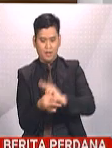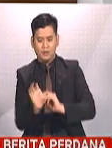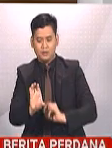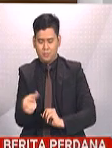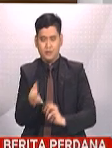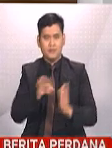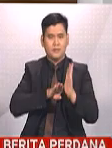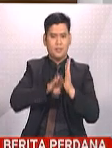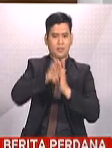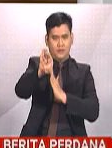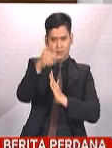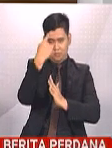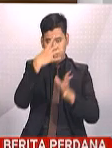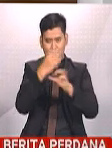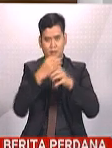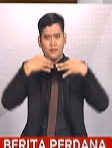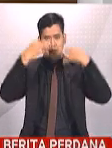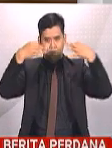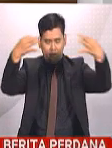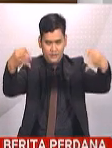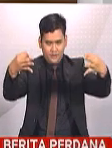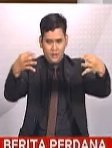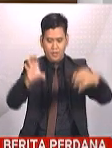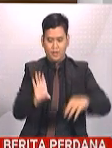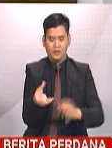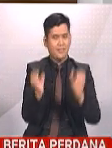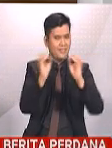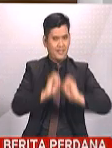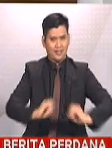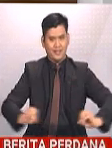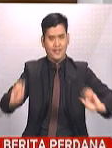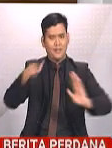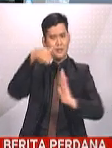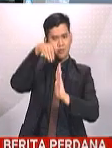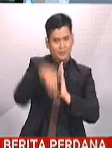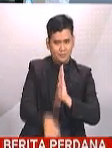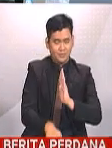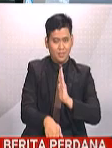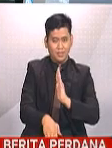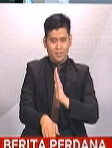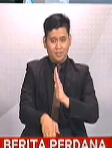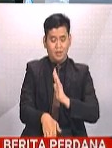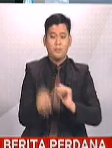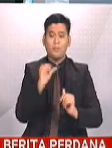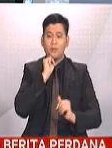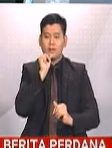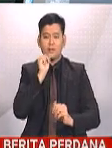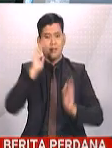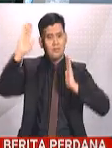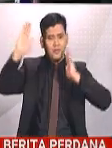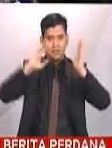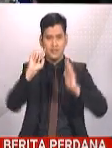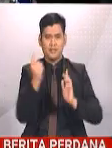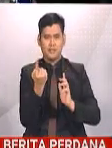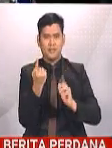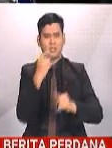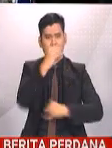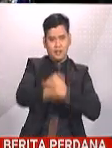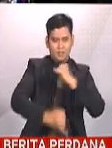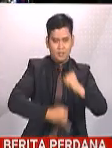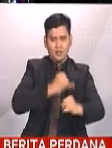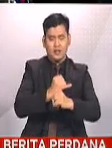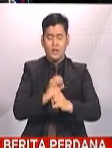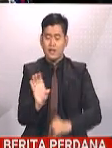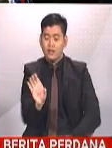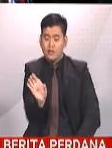demi memastikan populariti medium itu tidak terjejas. Jelas beliau, tidak hanya di negara ini, malah di peringkat antarabangsa.